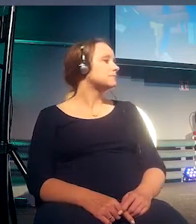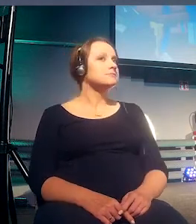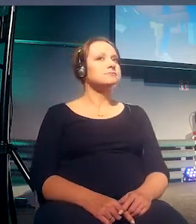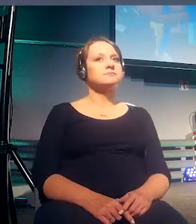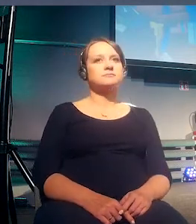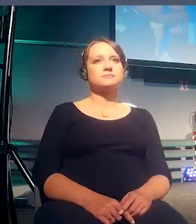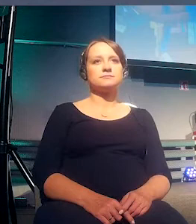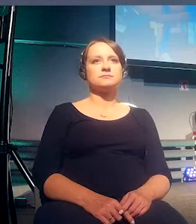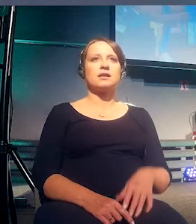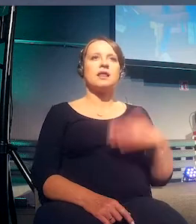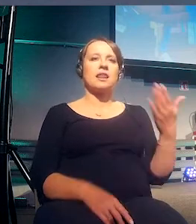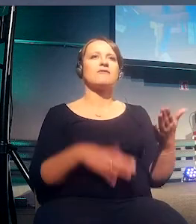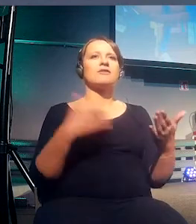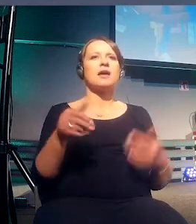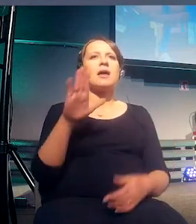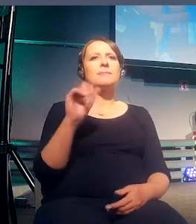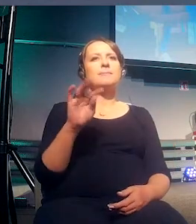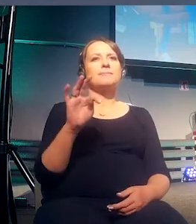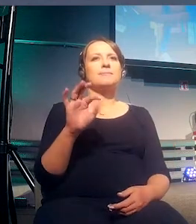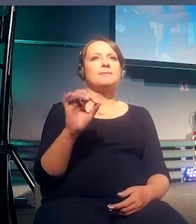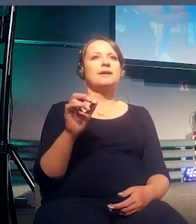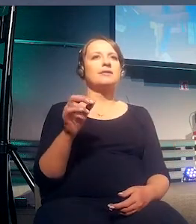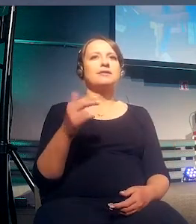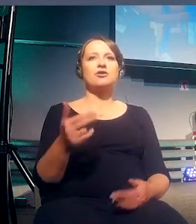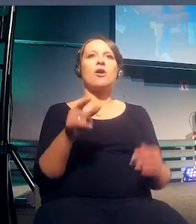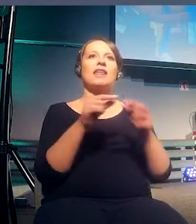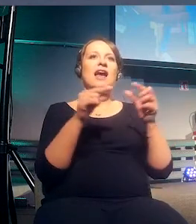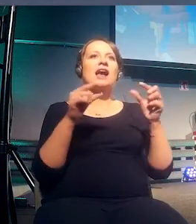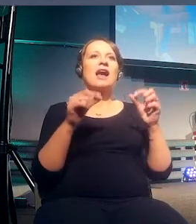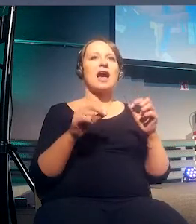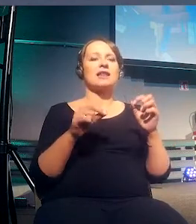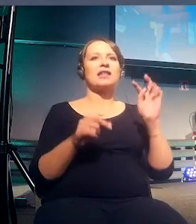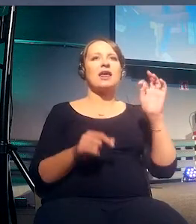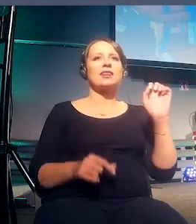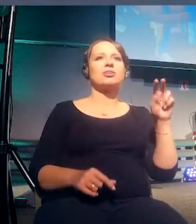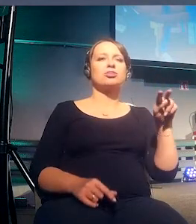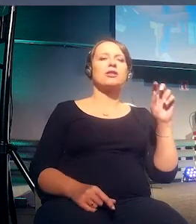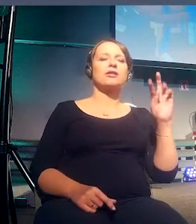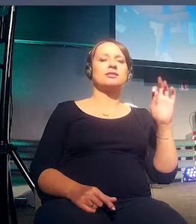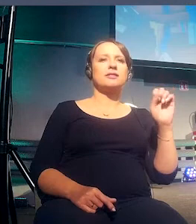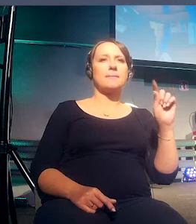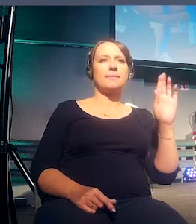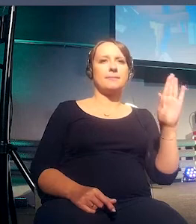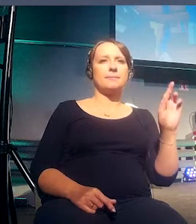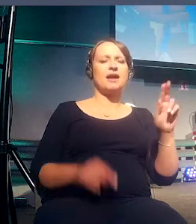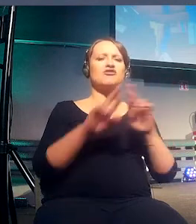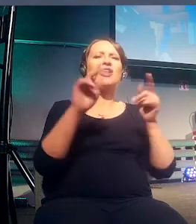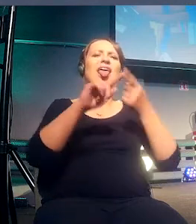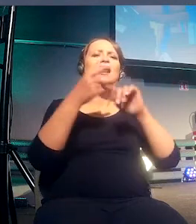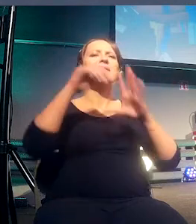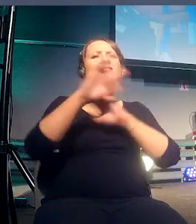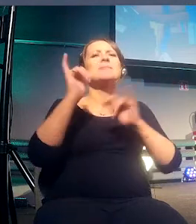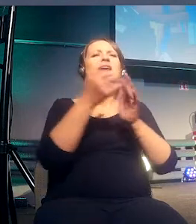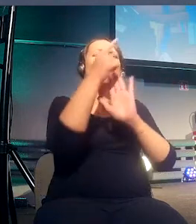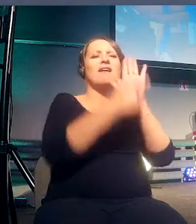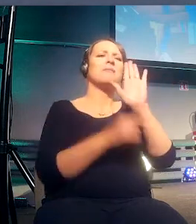albo batony, czy elementy typu karta. Nie możemy sobie już wtedy na poziomie rysunków zredukować ilość